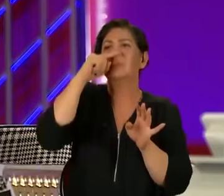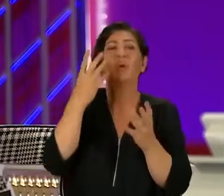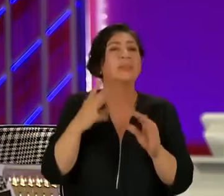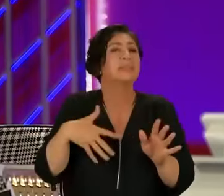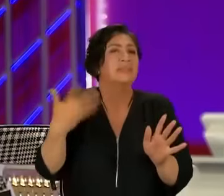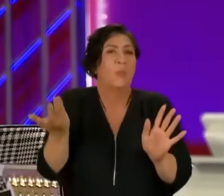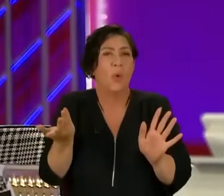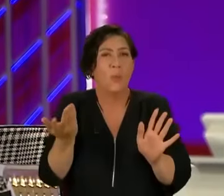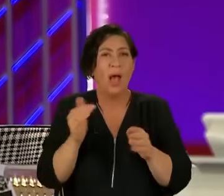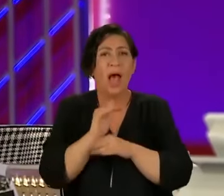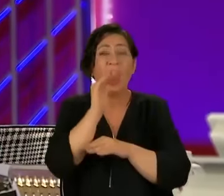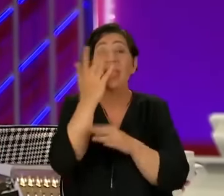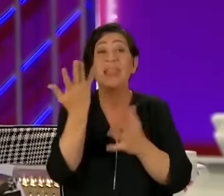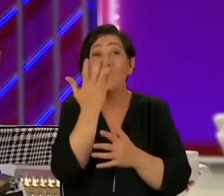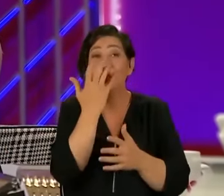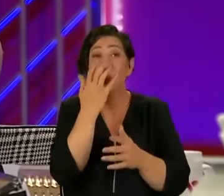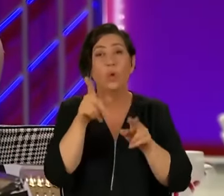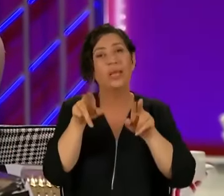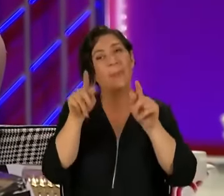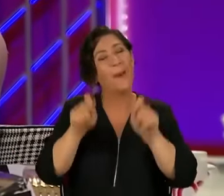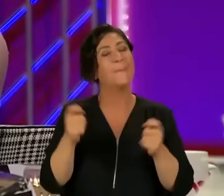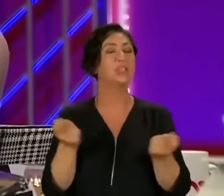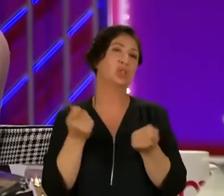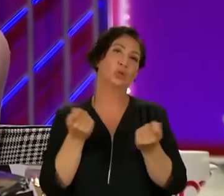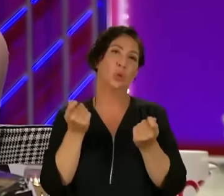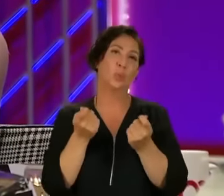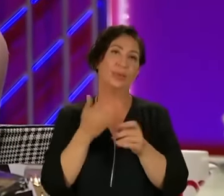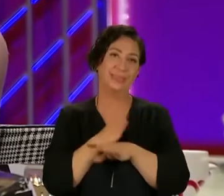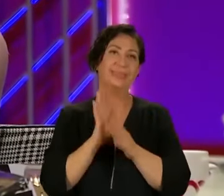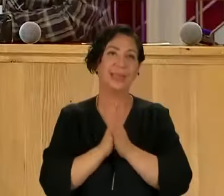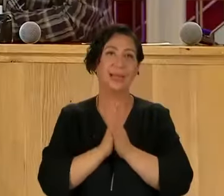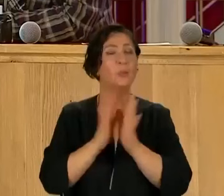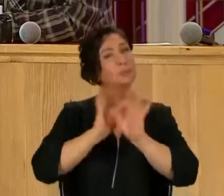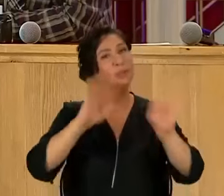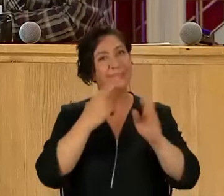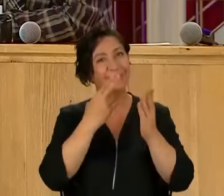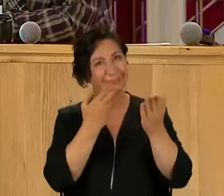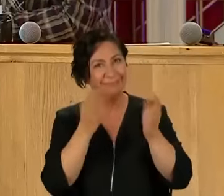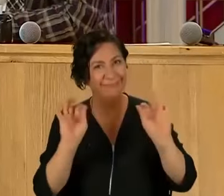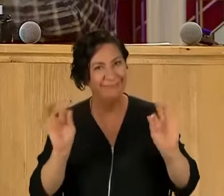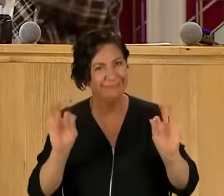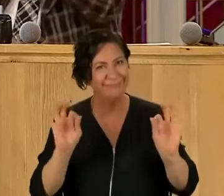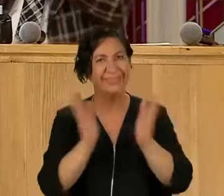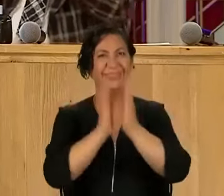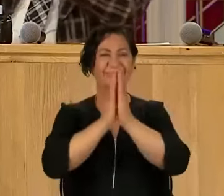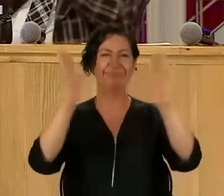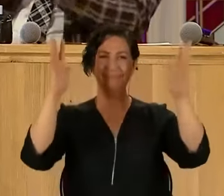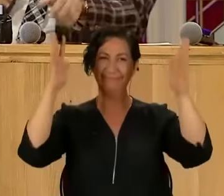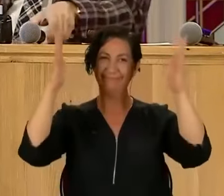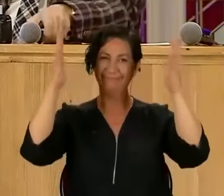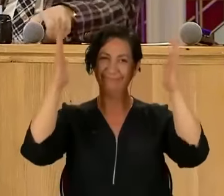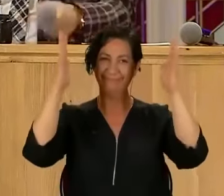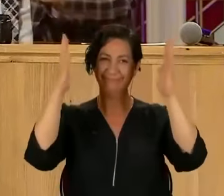Yani hayattan ne bekliyorsam onun gibi davranmaya çalışıyorum aslında. Müthiş kız değil mi? Alkışlıyoruz onu.